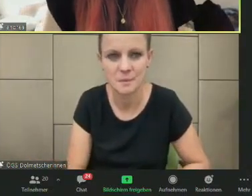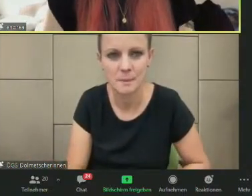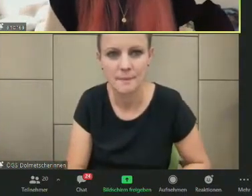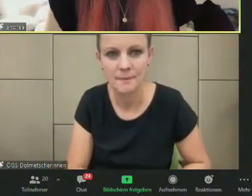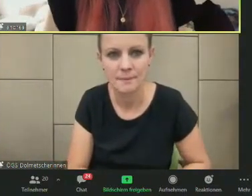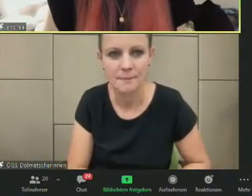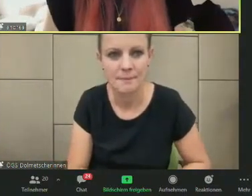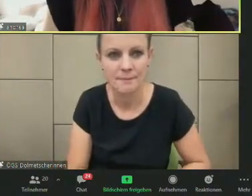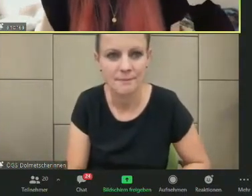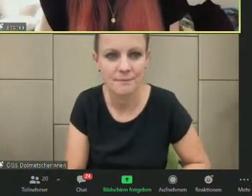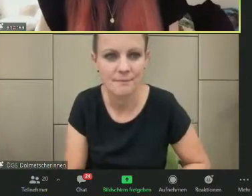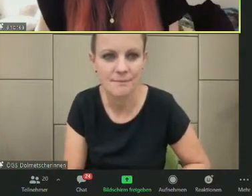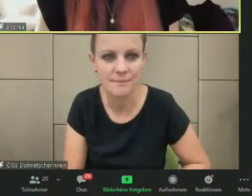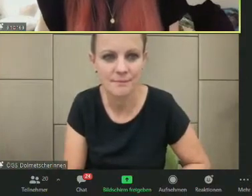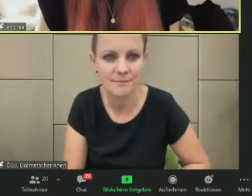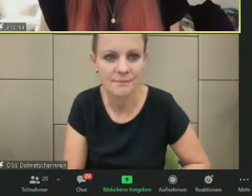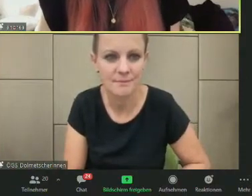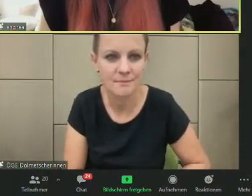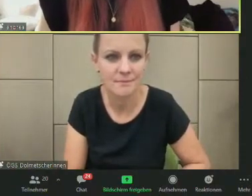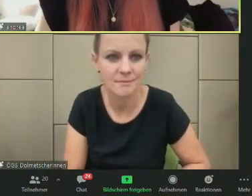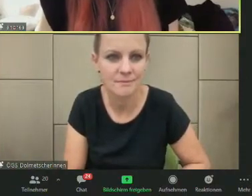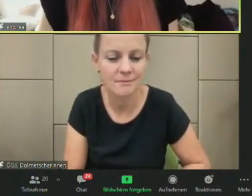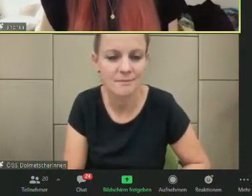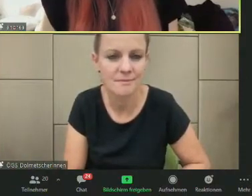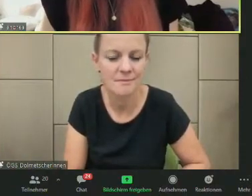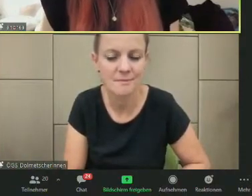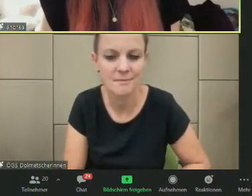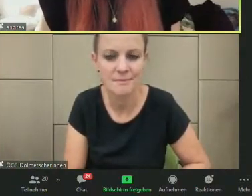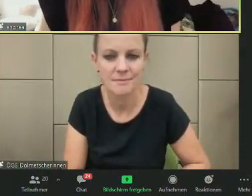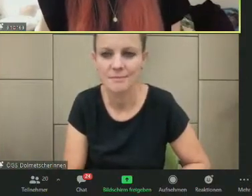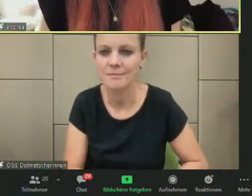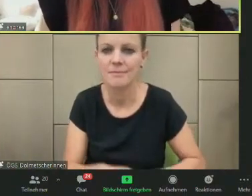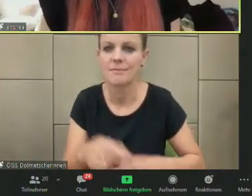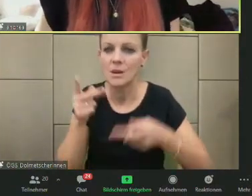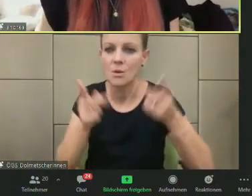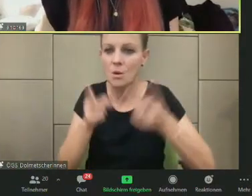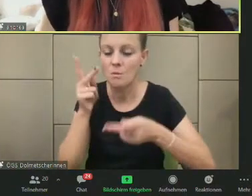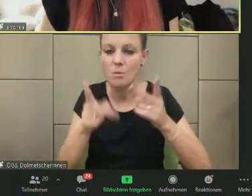auf sehr humorvolle Art und Weise, aber der klärt auch super auf, der